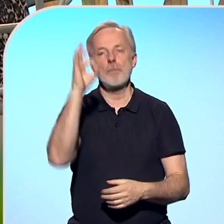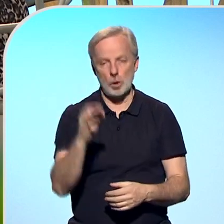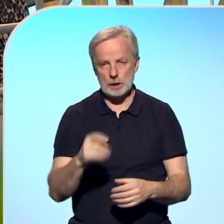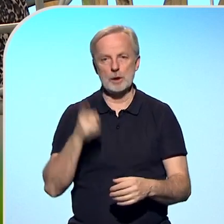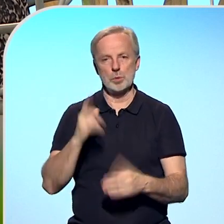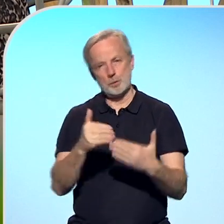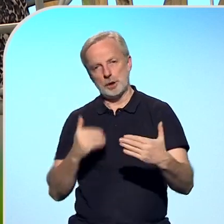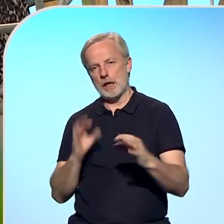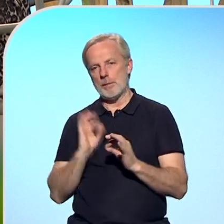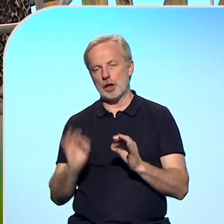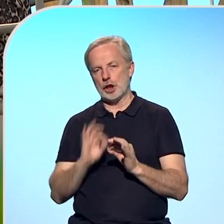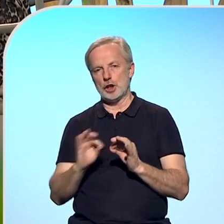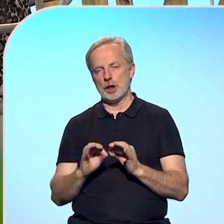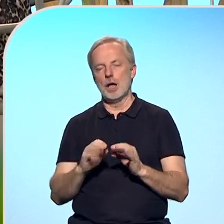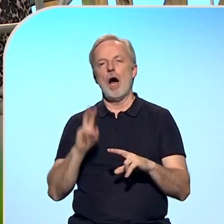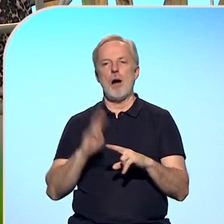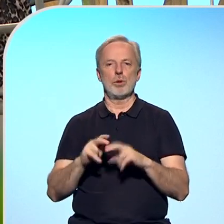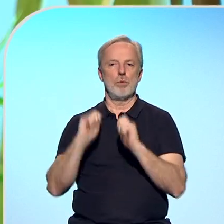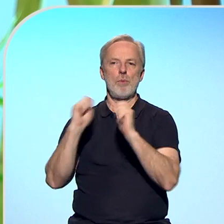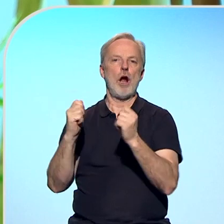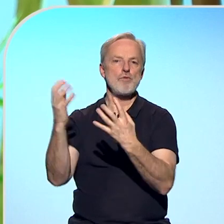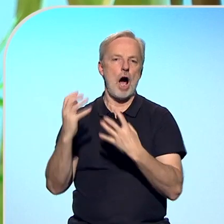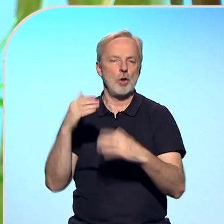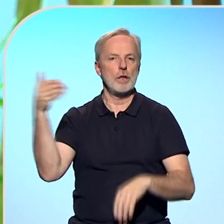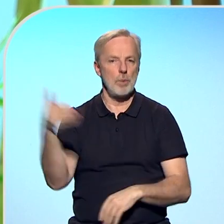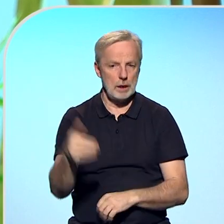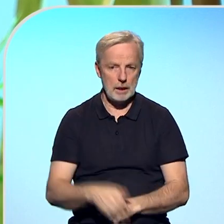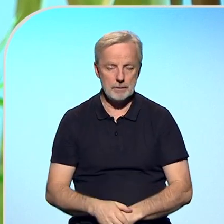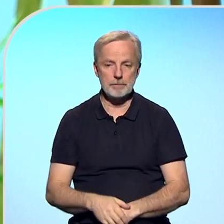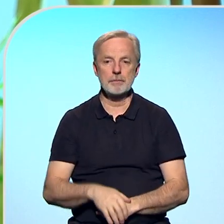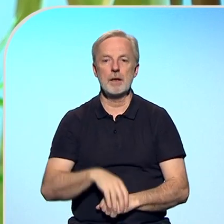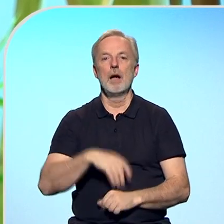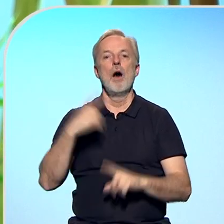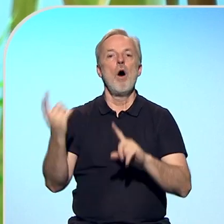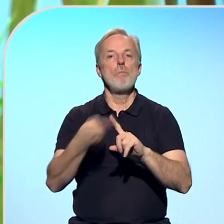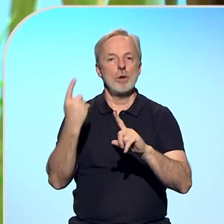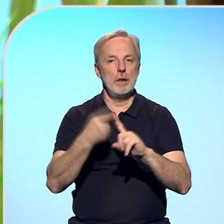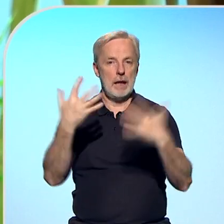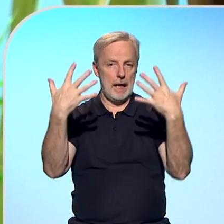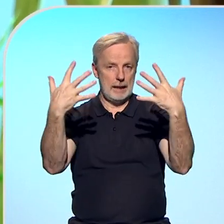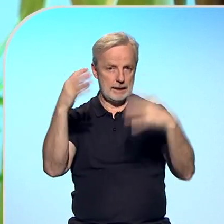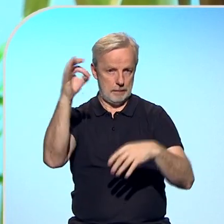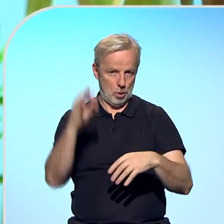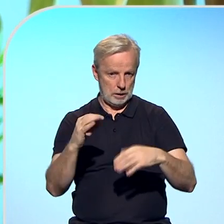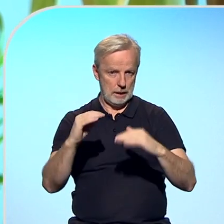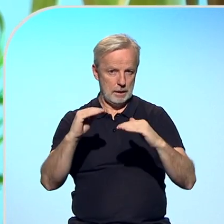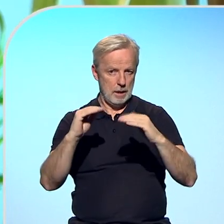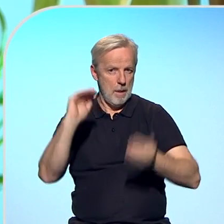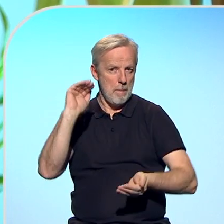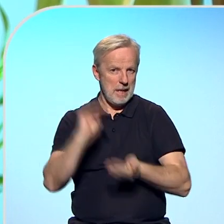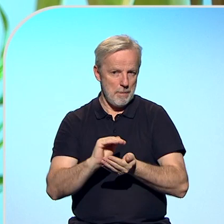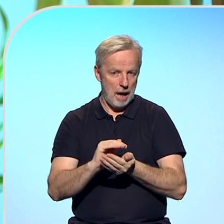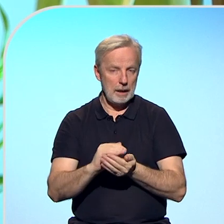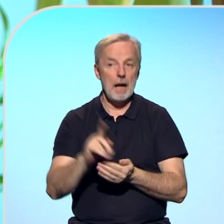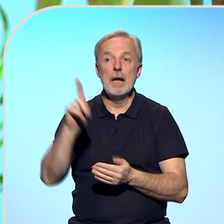našetřeno, abych mohla požádat o hypotéku. Ano, tak minimum by mal být 10%. Hlavně na developerské